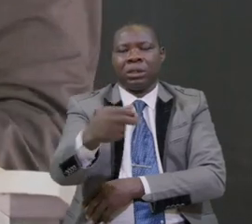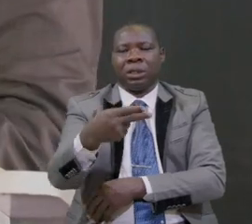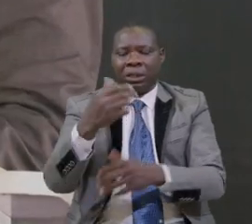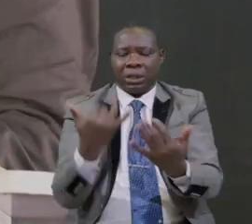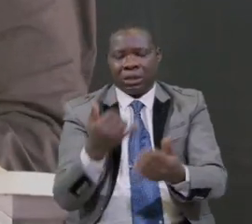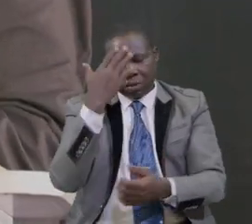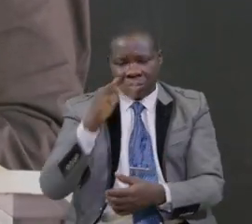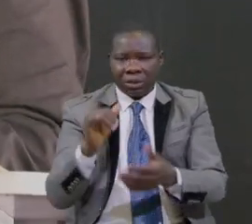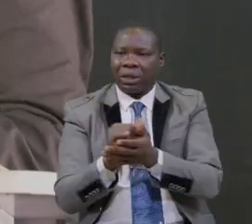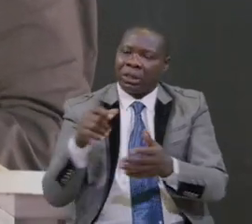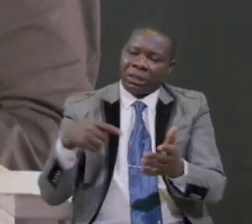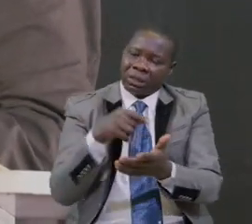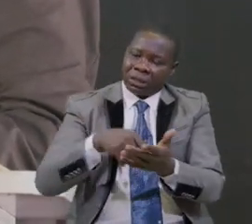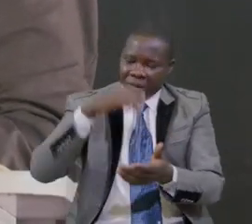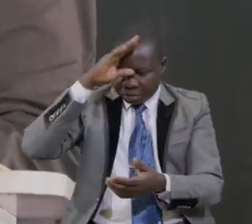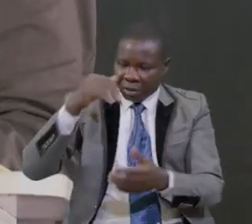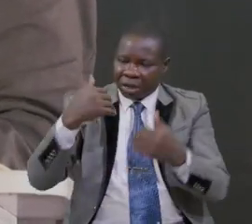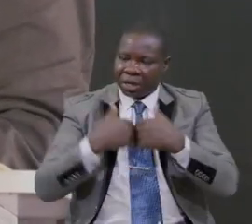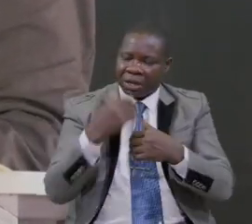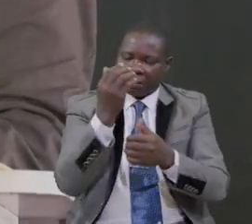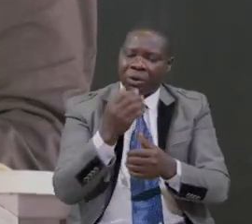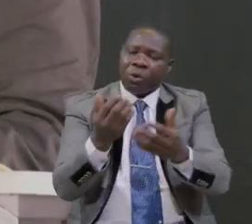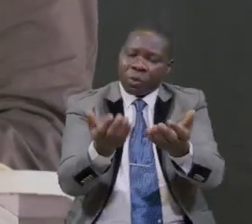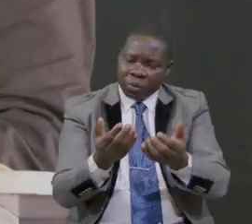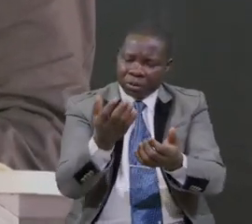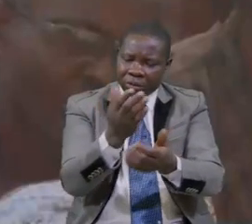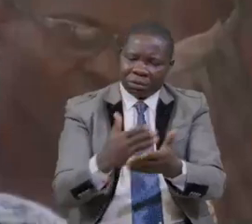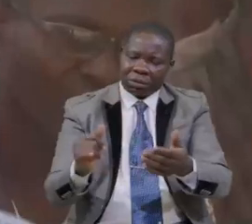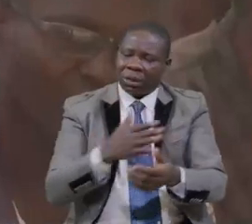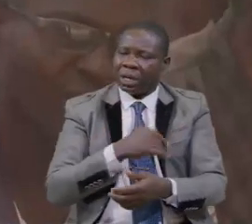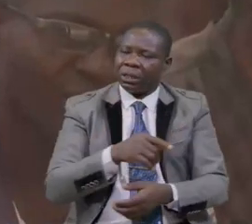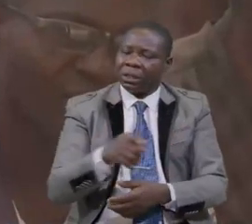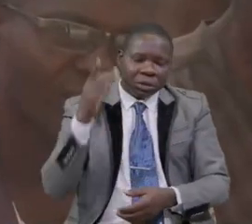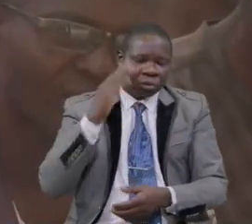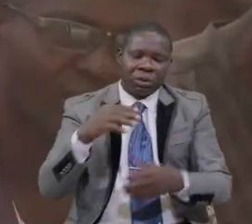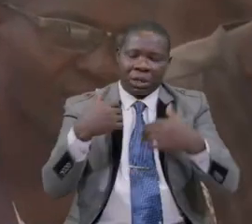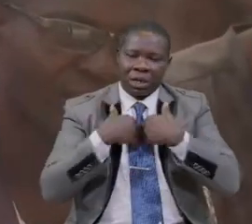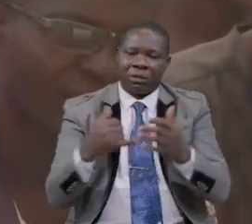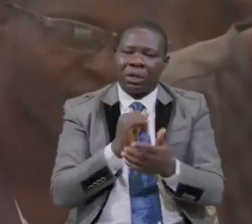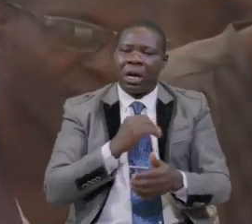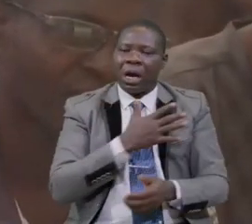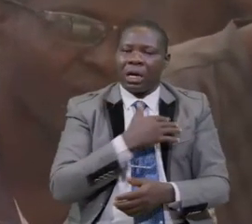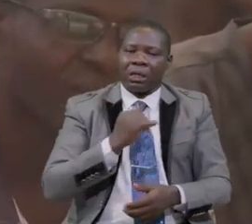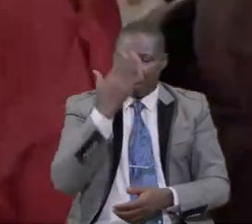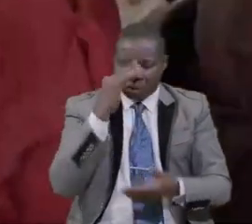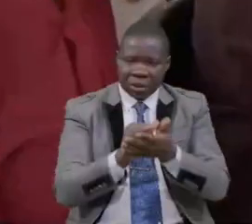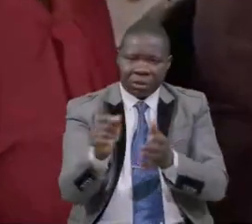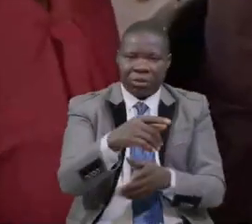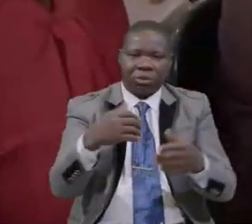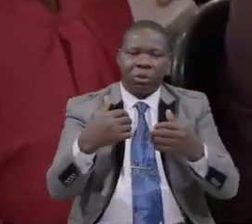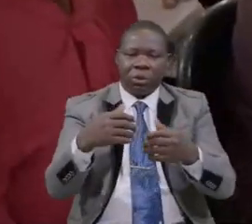Élie, sachant que cet homme voulait quelque chose et qu'il va l'avoir. Et je sais que tu veux quelque chose. Et tu vas